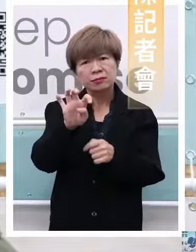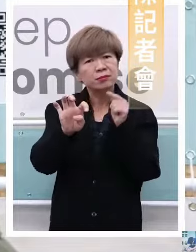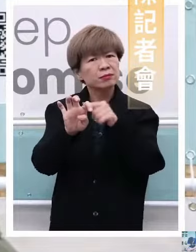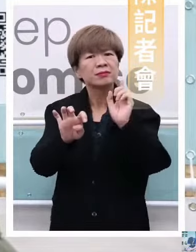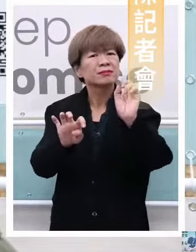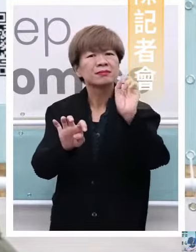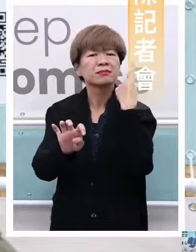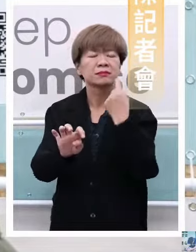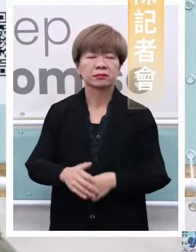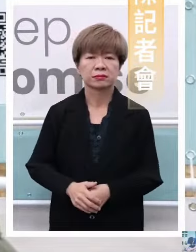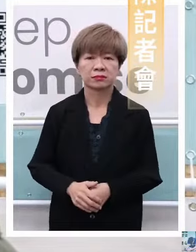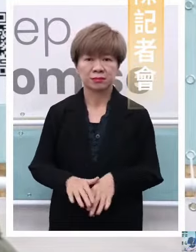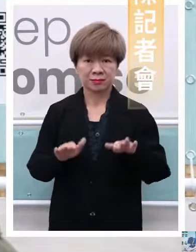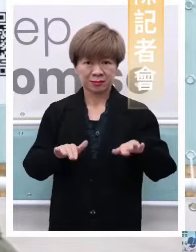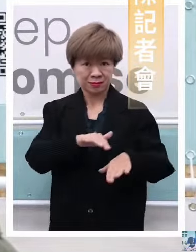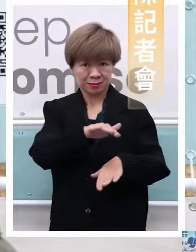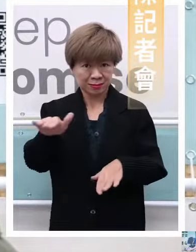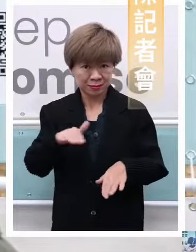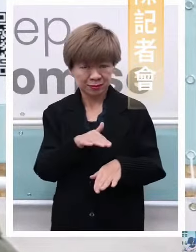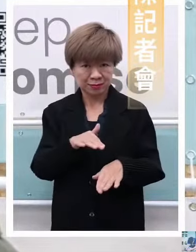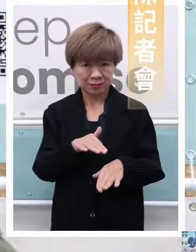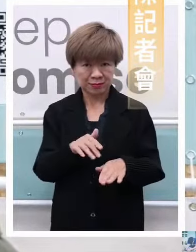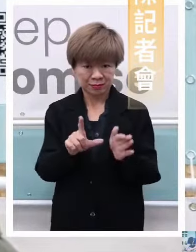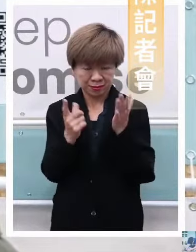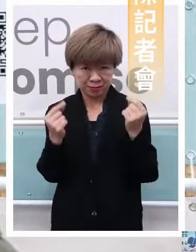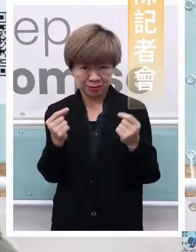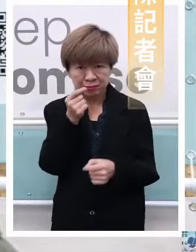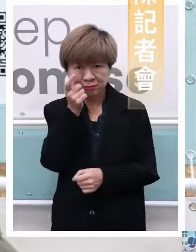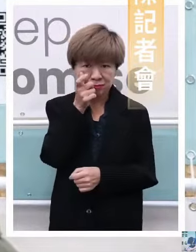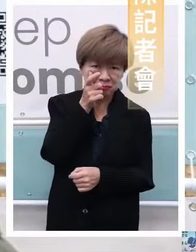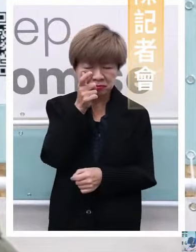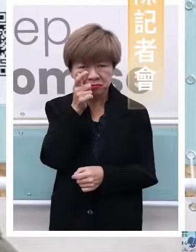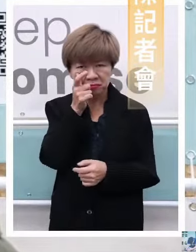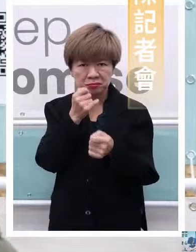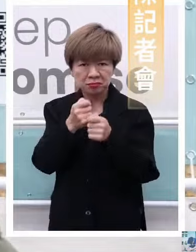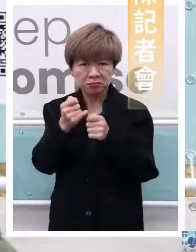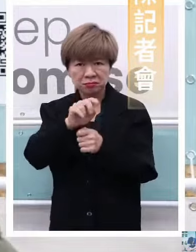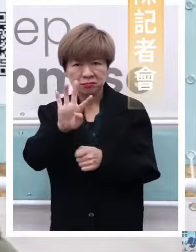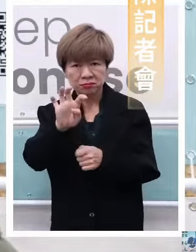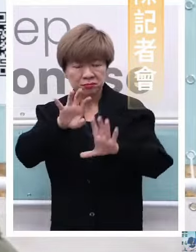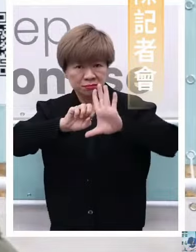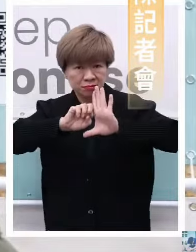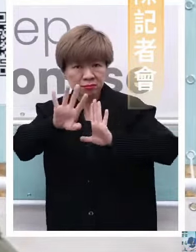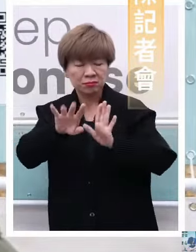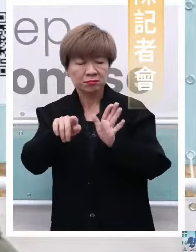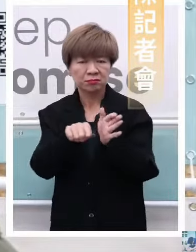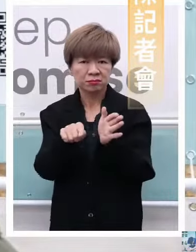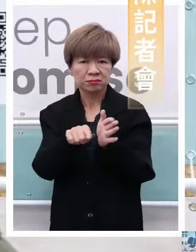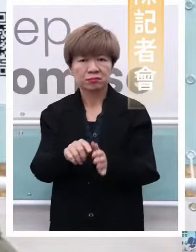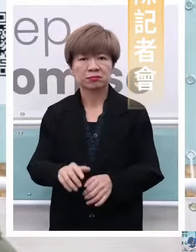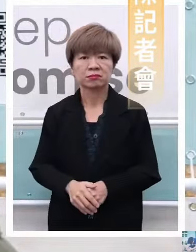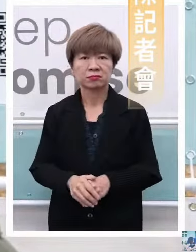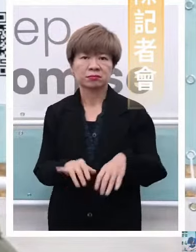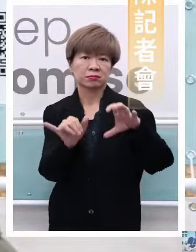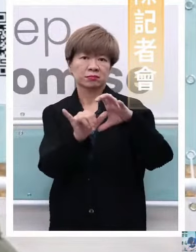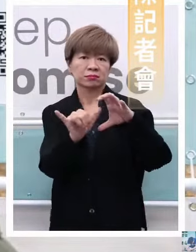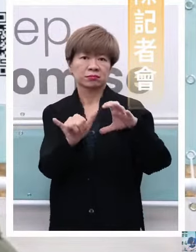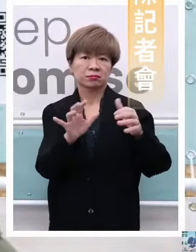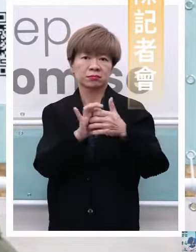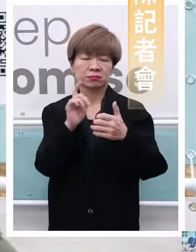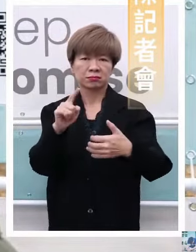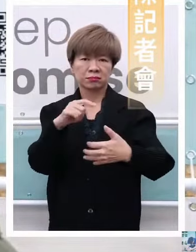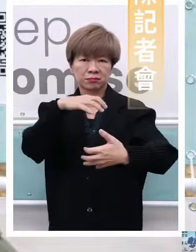我们在现场同步观看，那是四十四秒的播出的时候，它在 YT 是呈现一个内